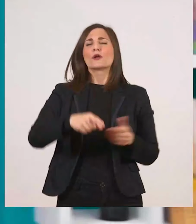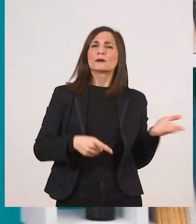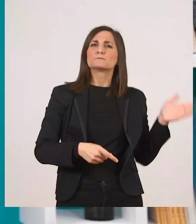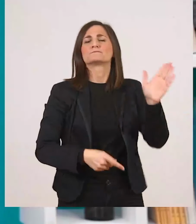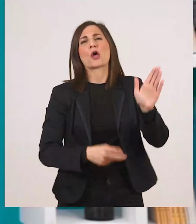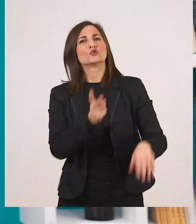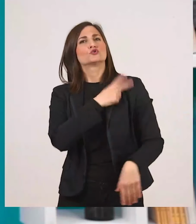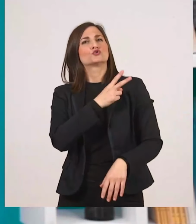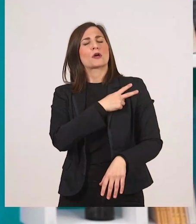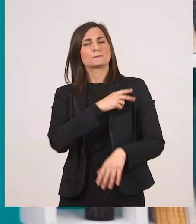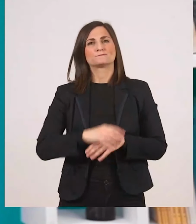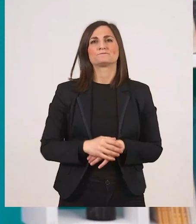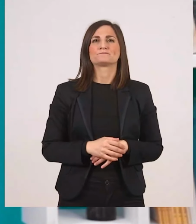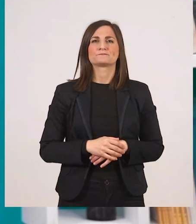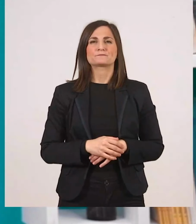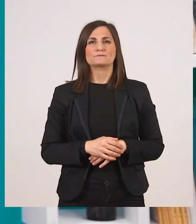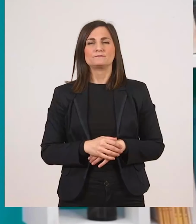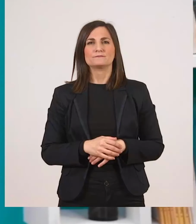σωστά.